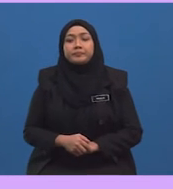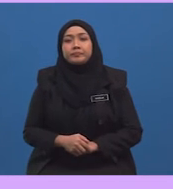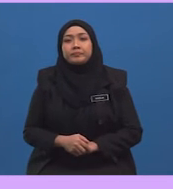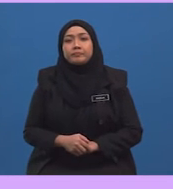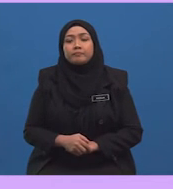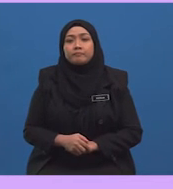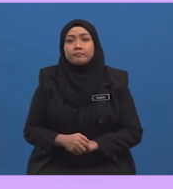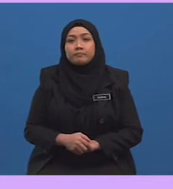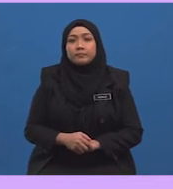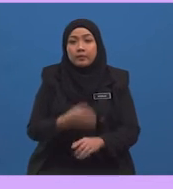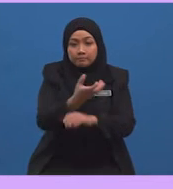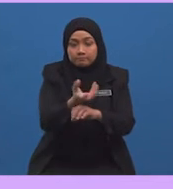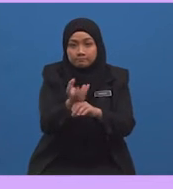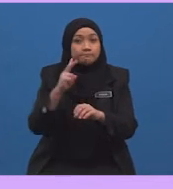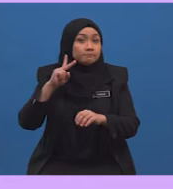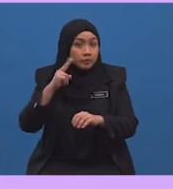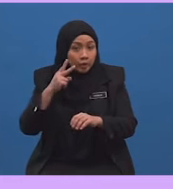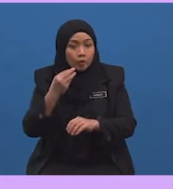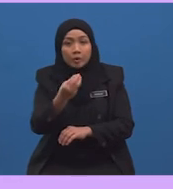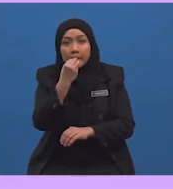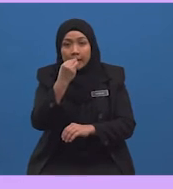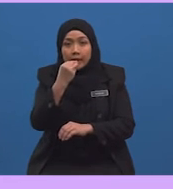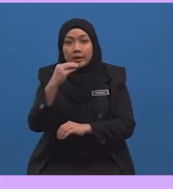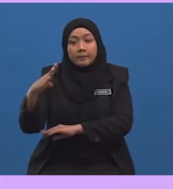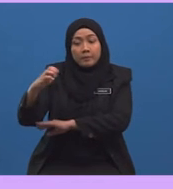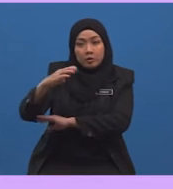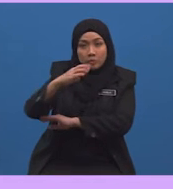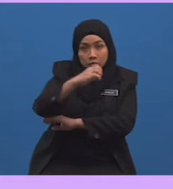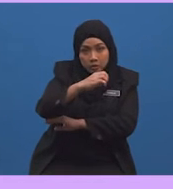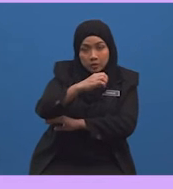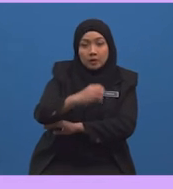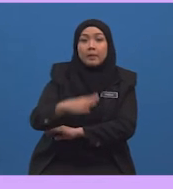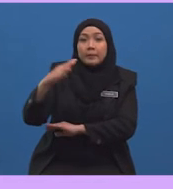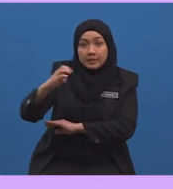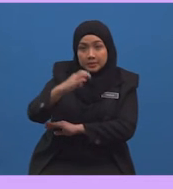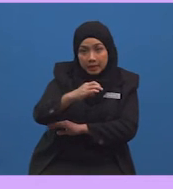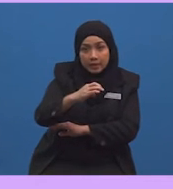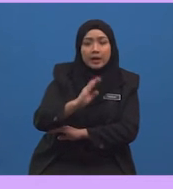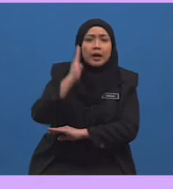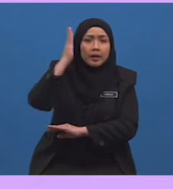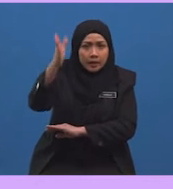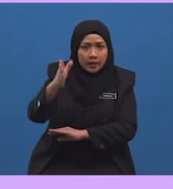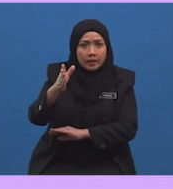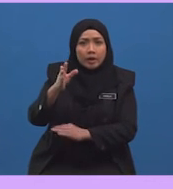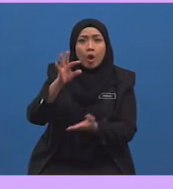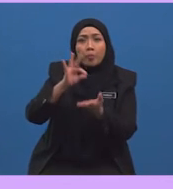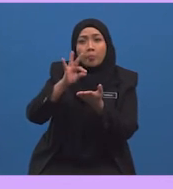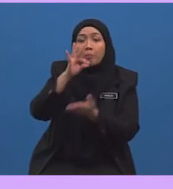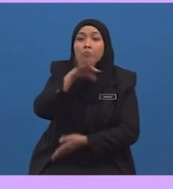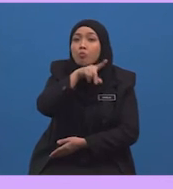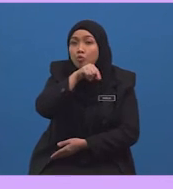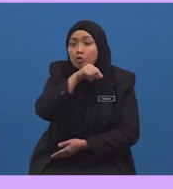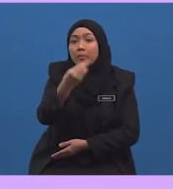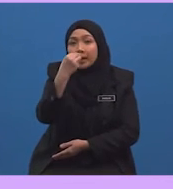Di sini, kubis dimakan oleh beluncas dan beluncas akan dimakan oleh burung dan akhirnya dimakan